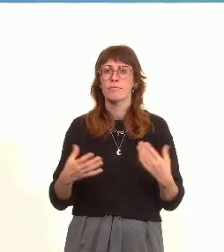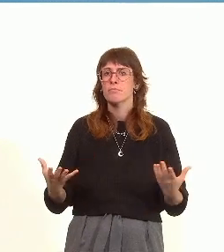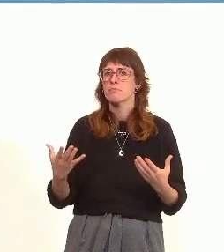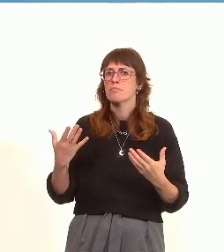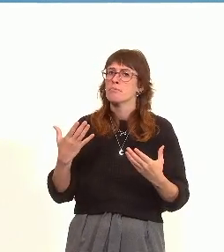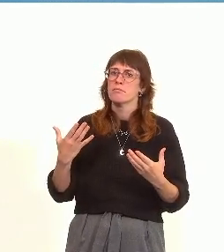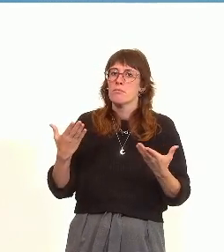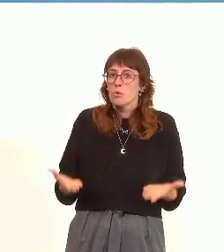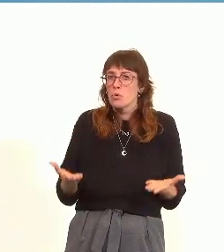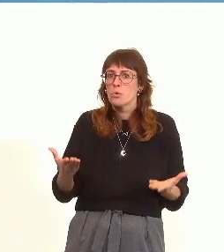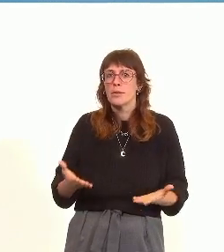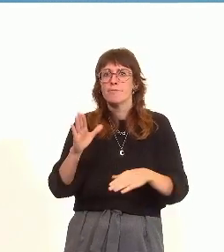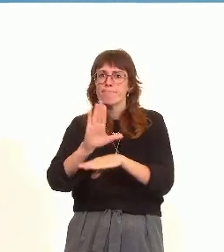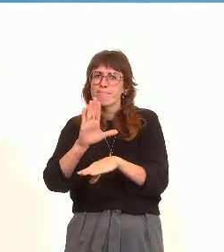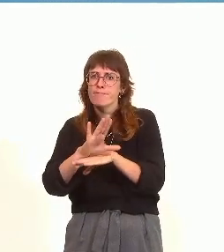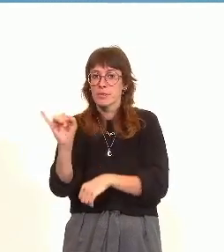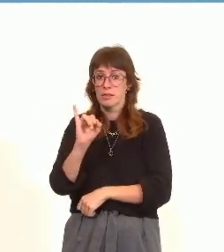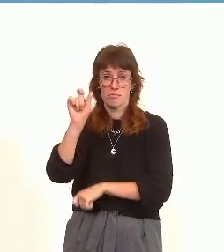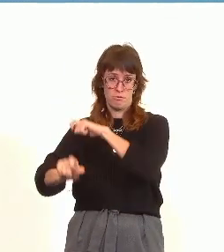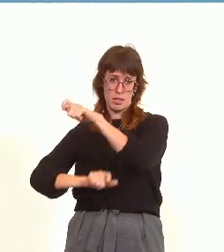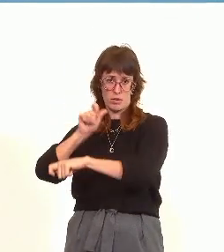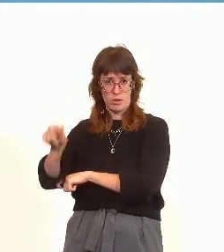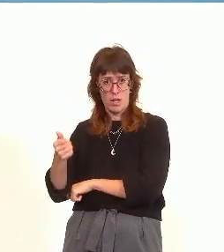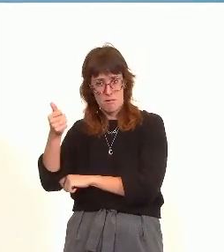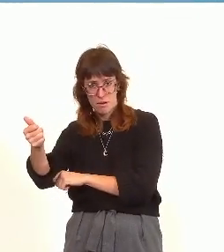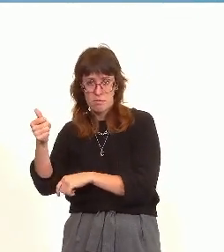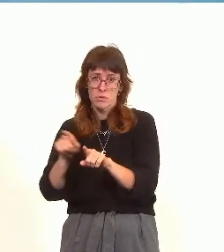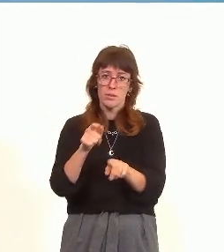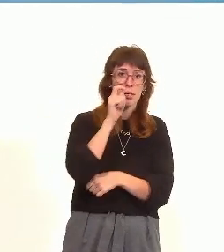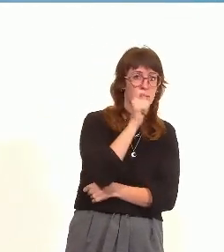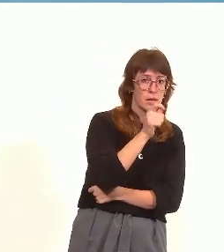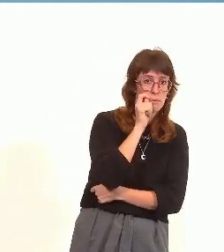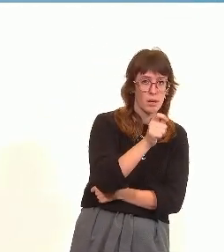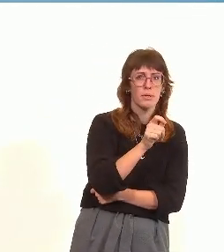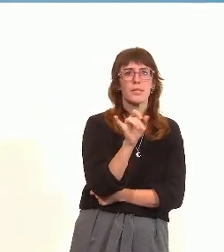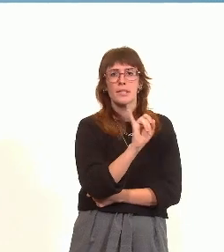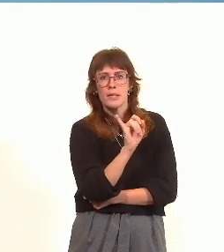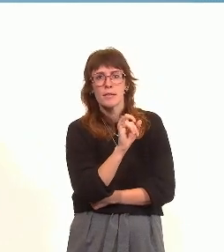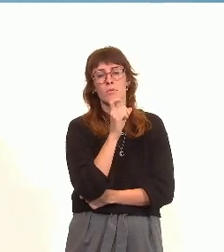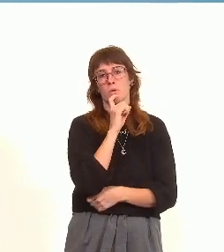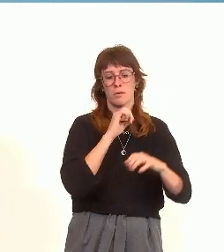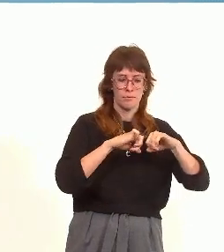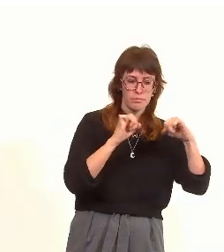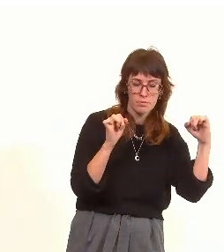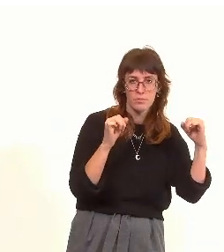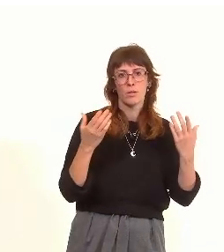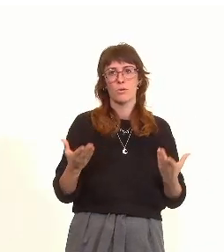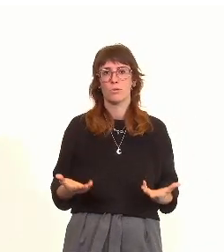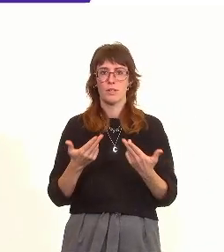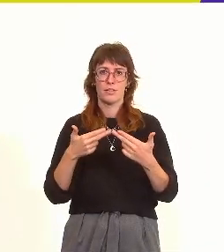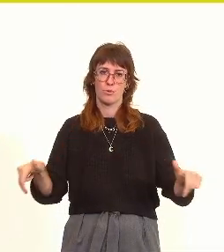vos questions, je vous en parlerai dans quelques instants, mais nous allons tout de suite commencer avec l'ouverture de cette journée.